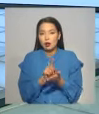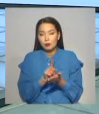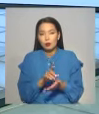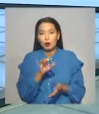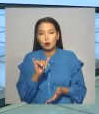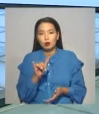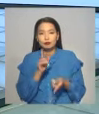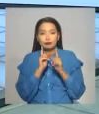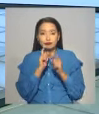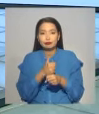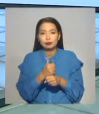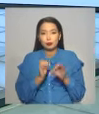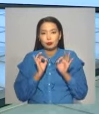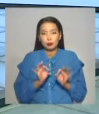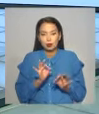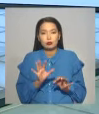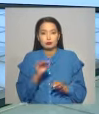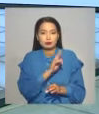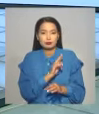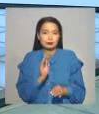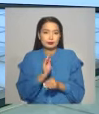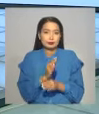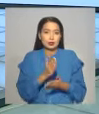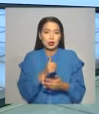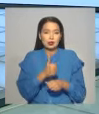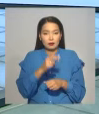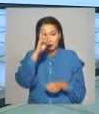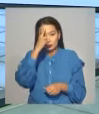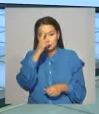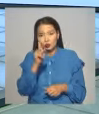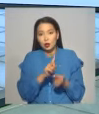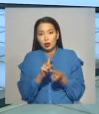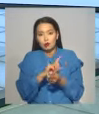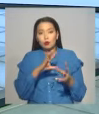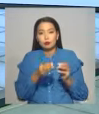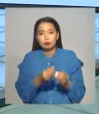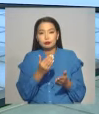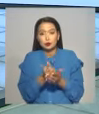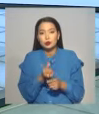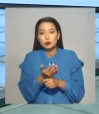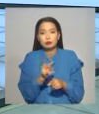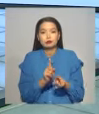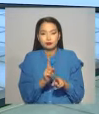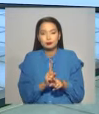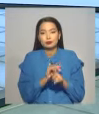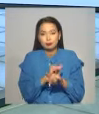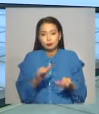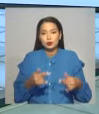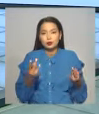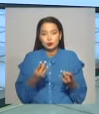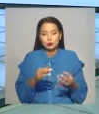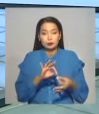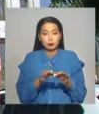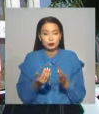прокуроров прибавилось. Глава государства отметил, что реформа уже дала результаты, однако некоторые сферы требуют совершенствования. Подробности у моих